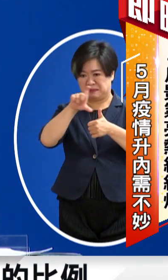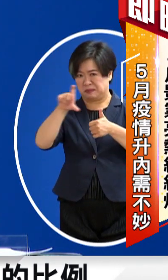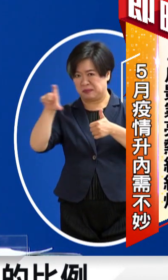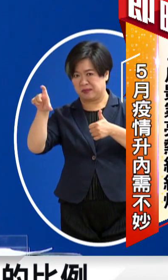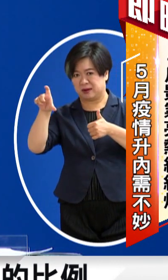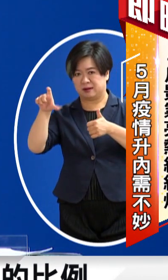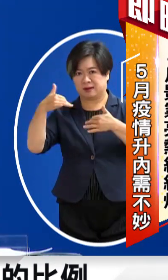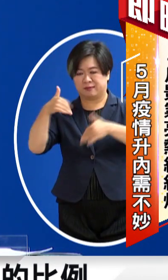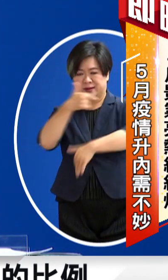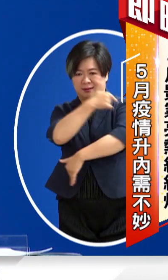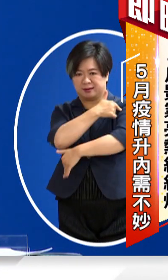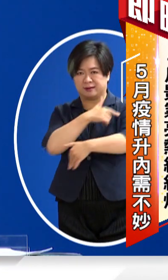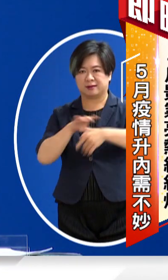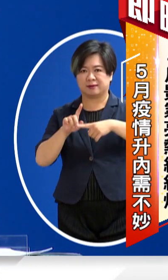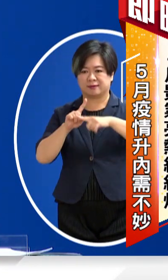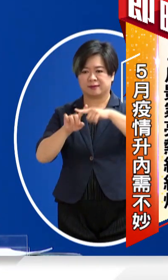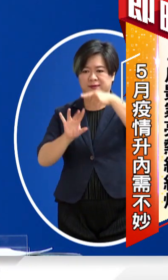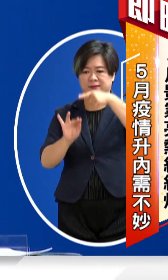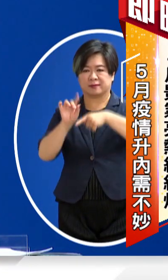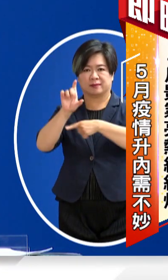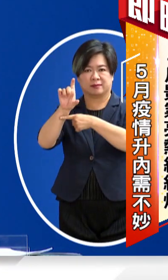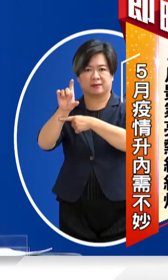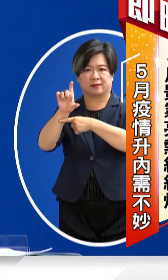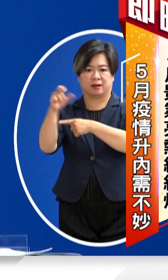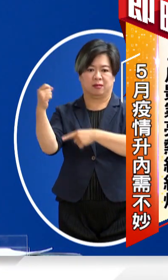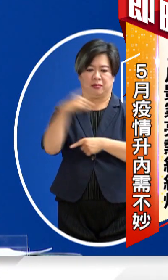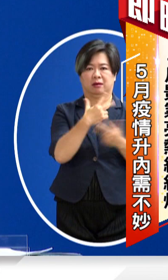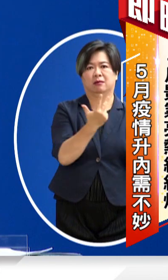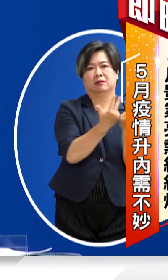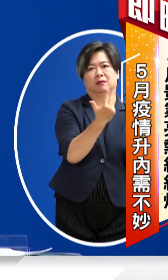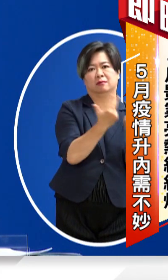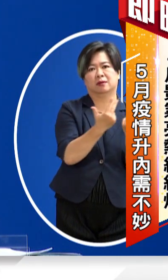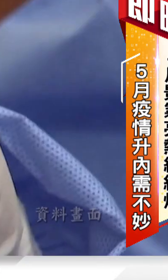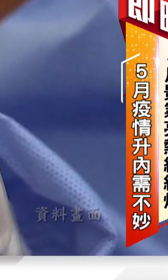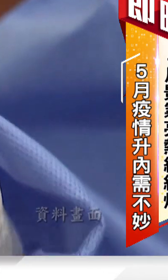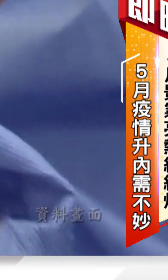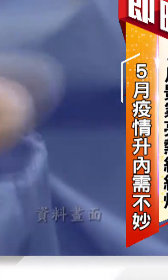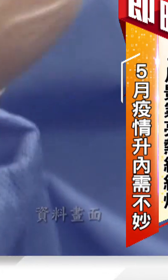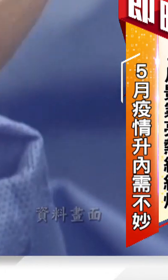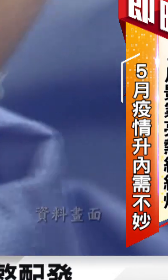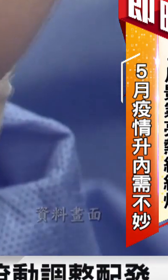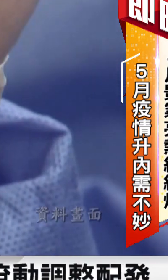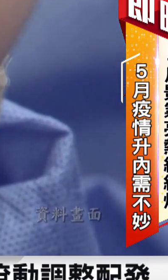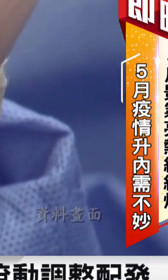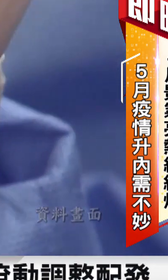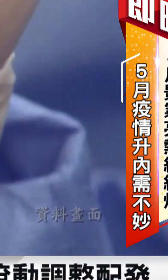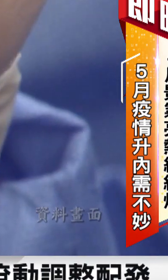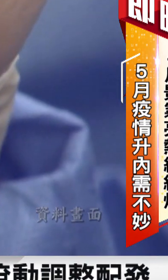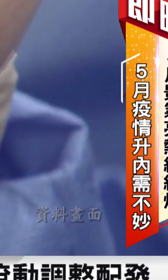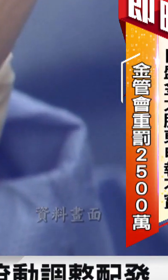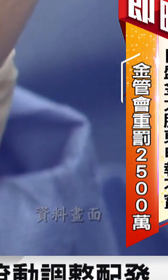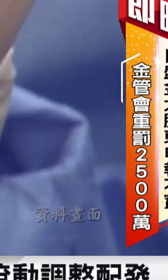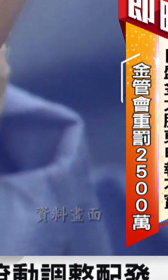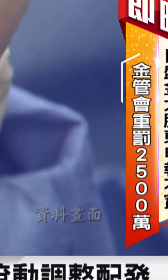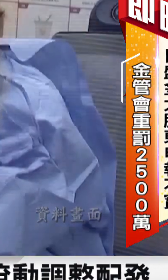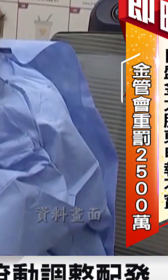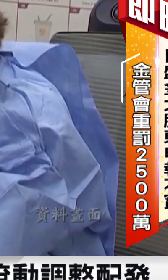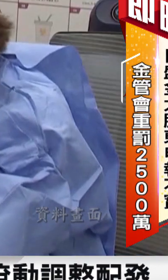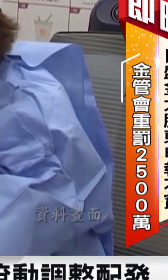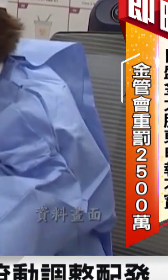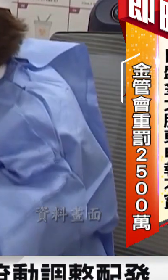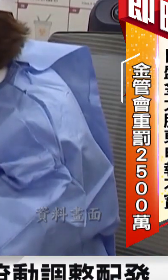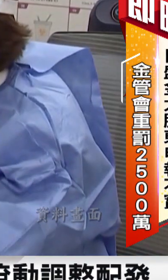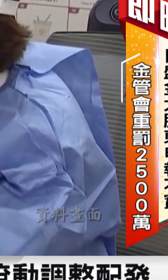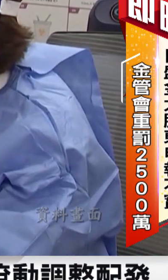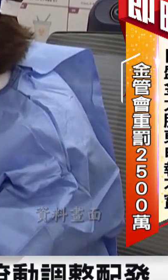这个比例，事实上是跟比这个新北稍微多了一点。 强调分配基准是依照第一类公费接种